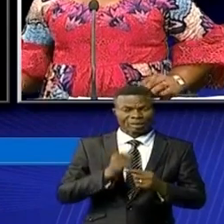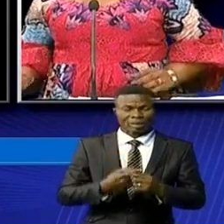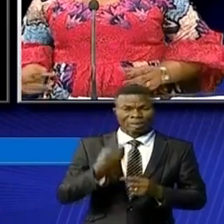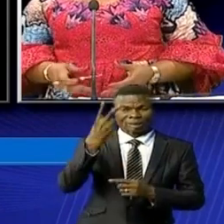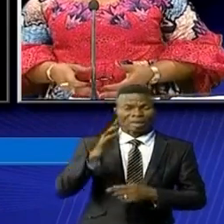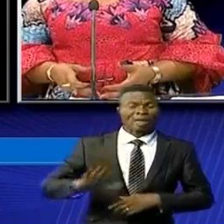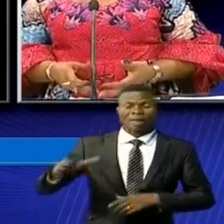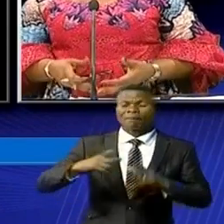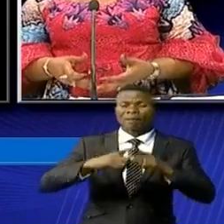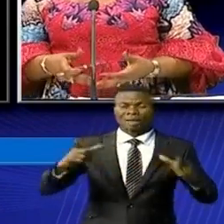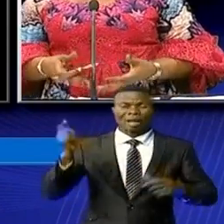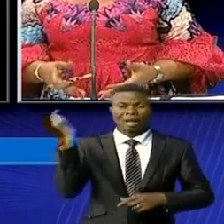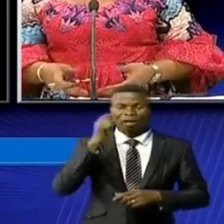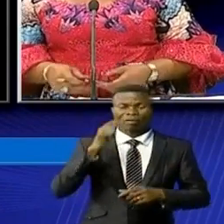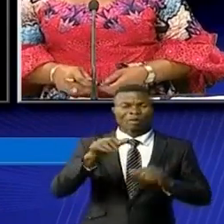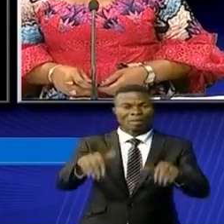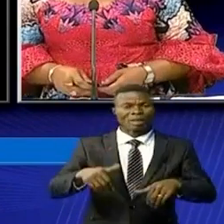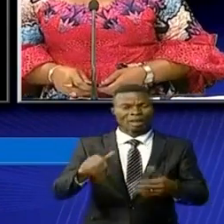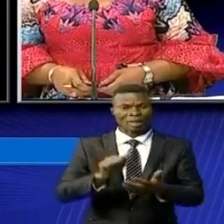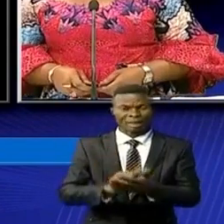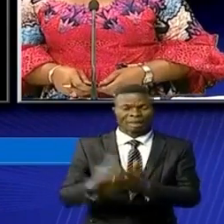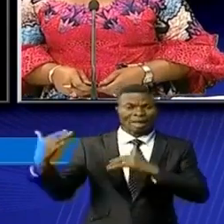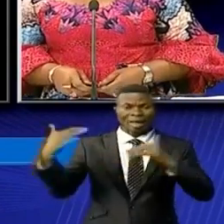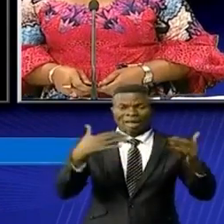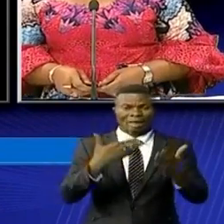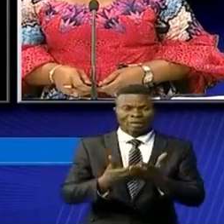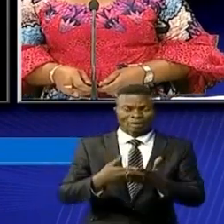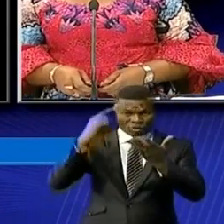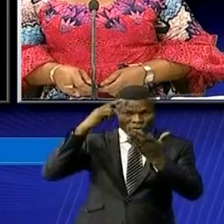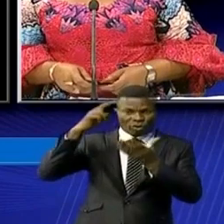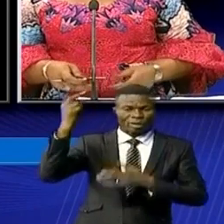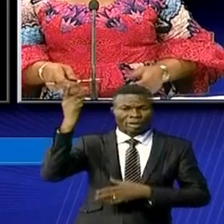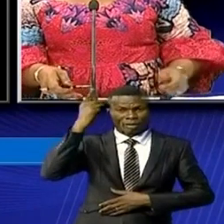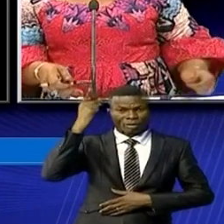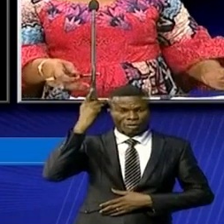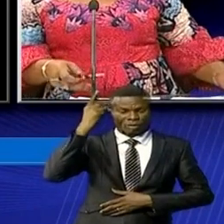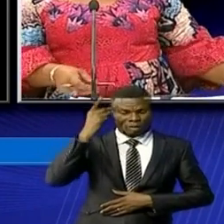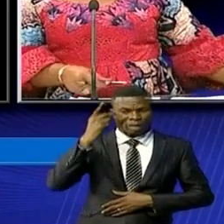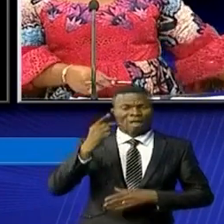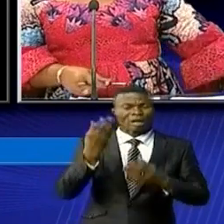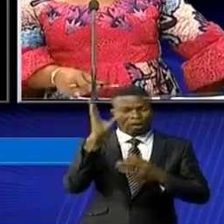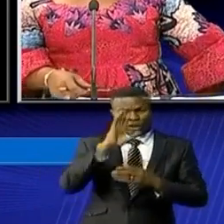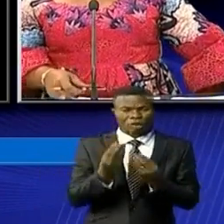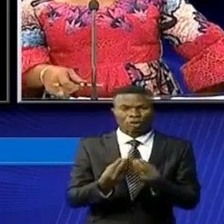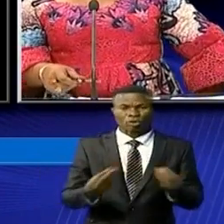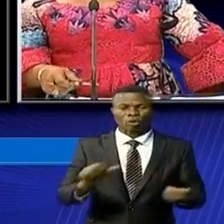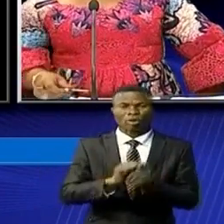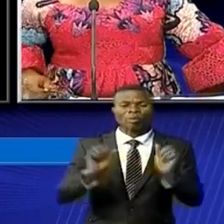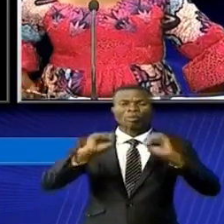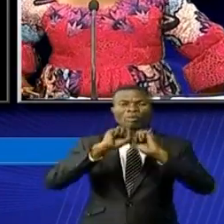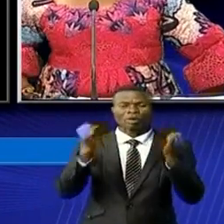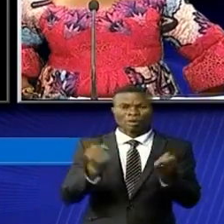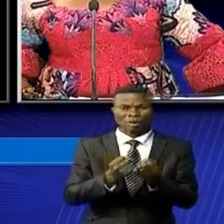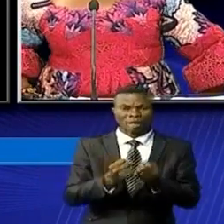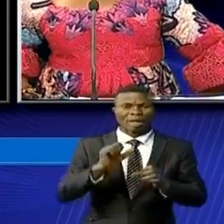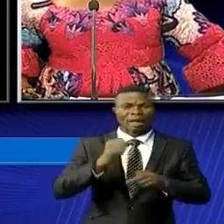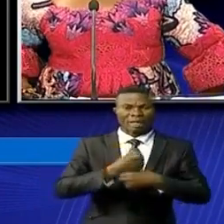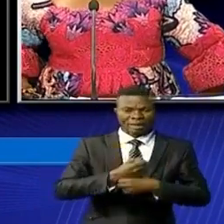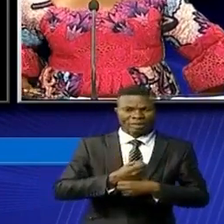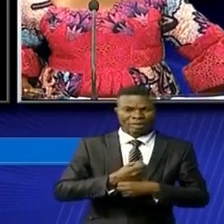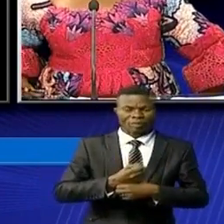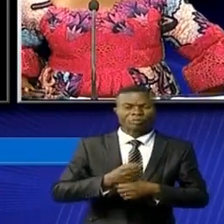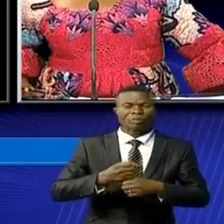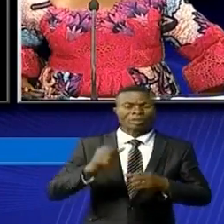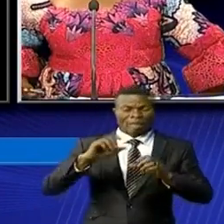producteurs sont en guerre l'université de kinshasa dans sa réponse au problème de société a activé la son